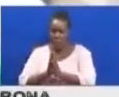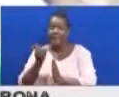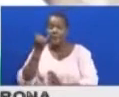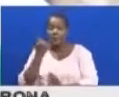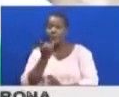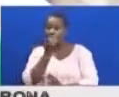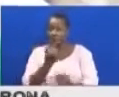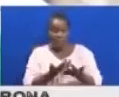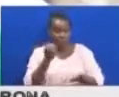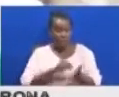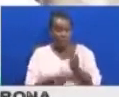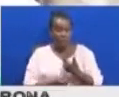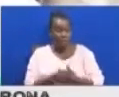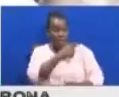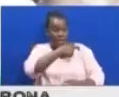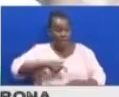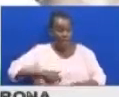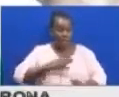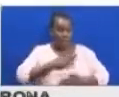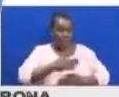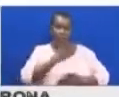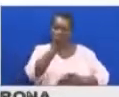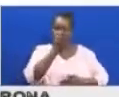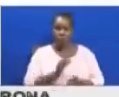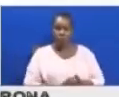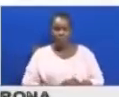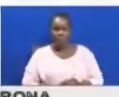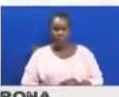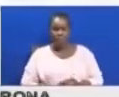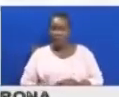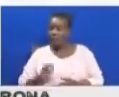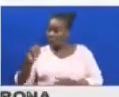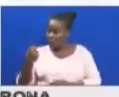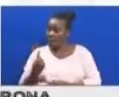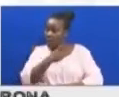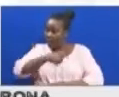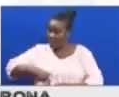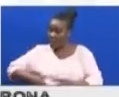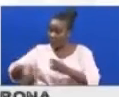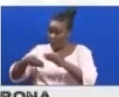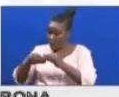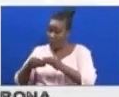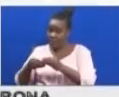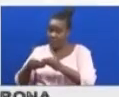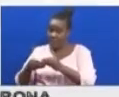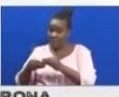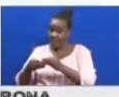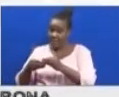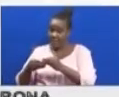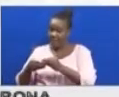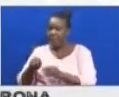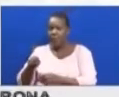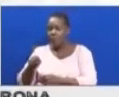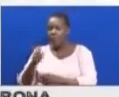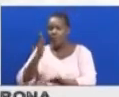rais wetu kwanza anampenda Mungu. Lazima tumshukuru hilo. Kuambia tu kwamba rais wetu mpendwa Dr. John Pombe Joseph Magufuli ni rais wa Mungu,